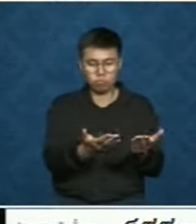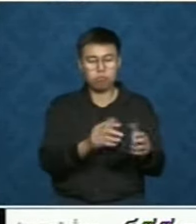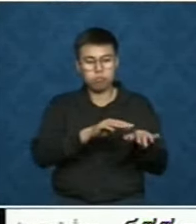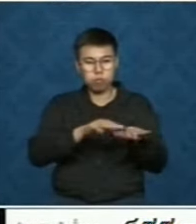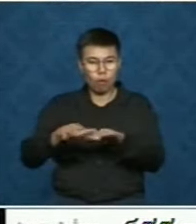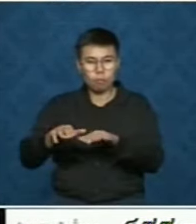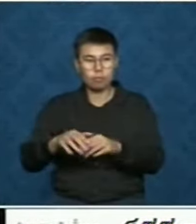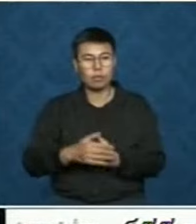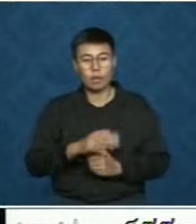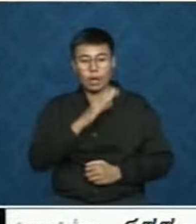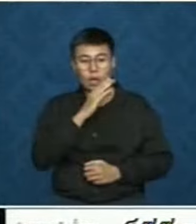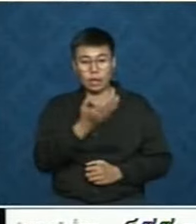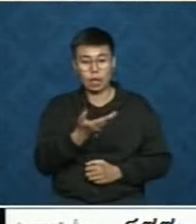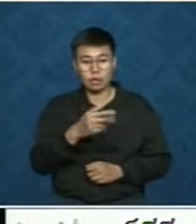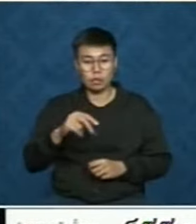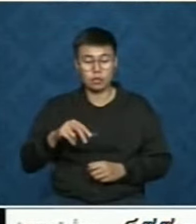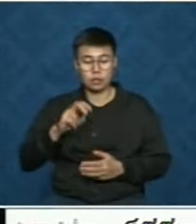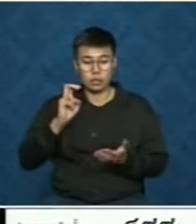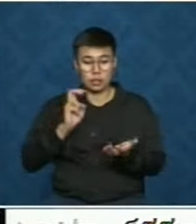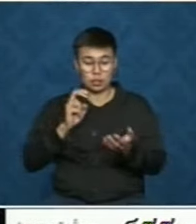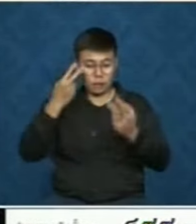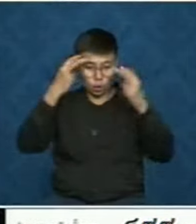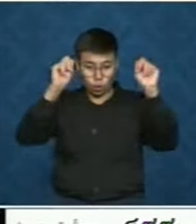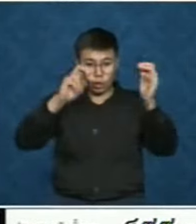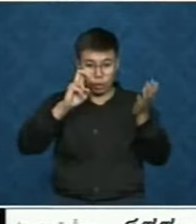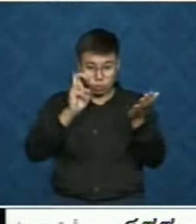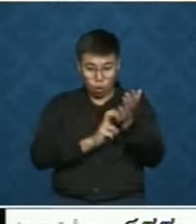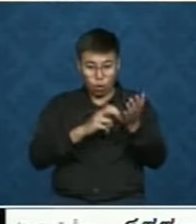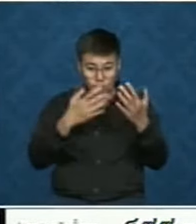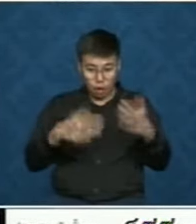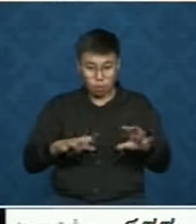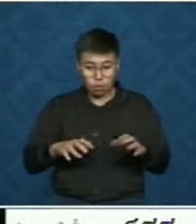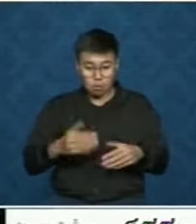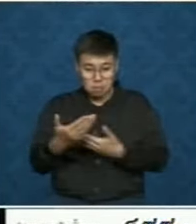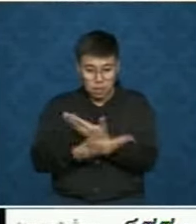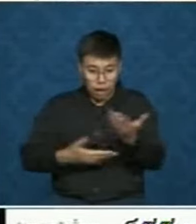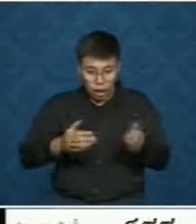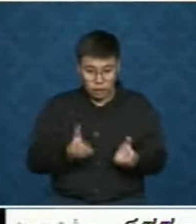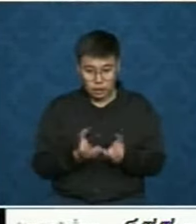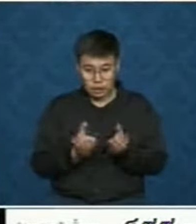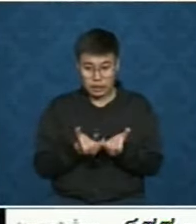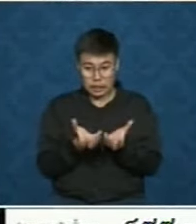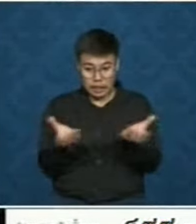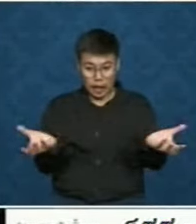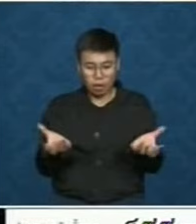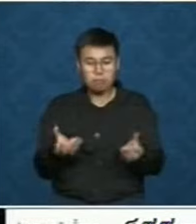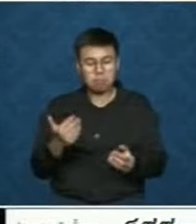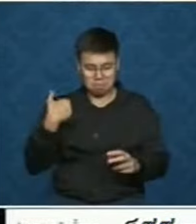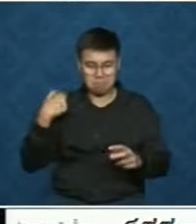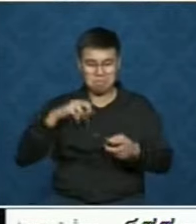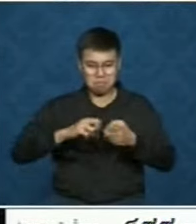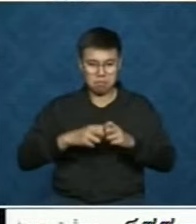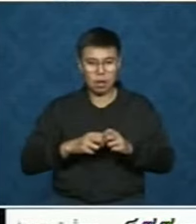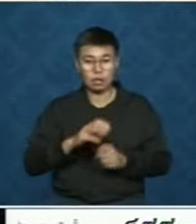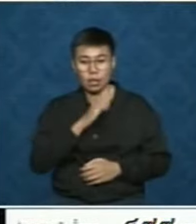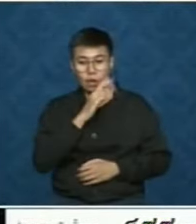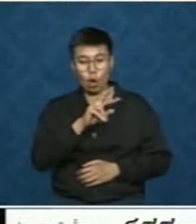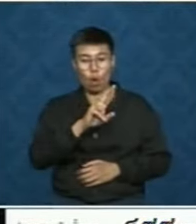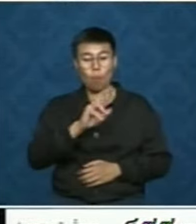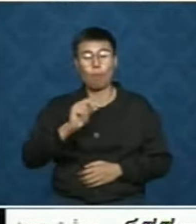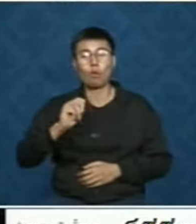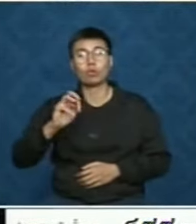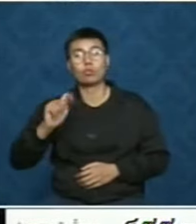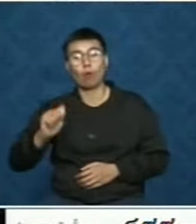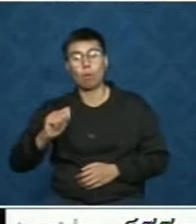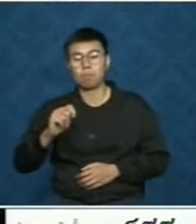เช่นนั้นเนี่ยถ้าท่านนายกรัฐมนตรีรับรองมาทีหลังและเข้ามาพิจารณาแยกกันมีปัญหาแน่นอนครับแลถ้าท่านรัฐมนตรีจะไม่รับรองท่าน